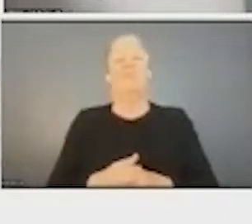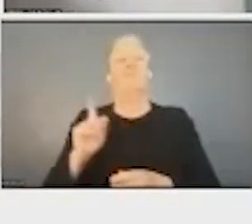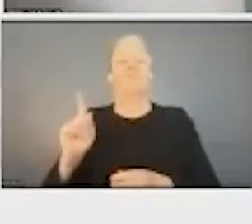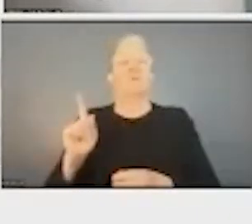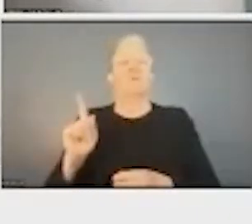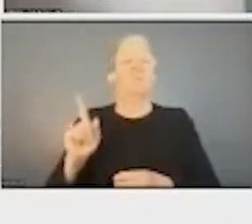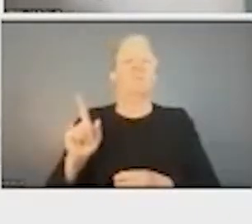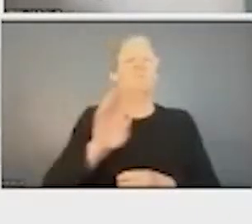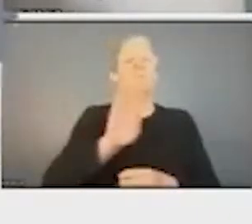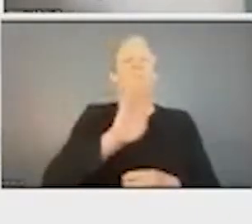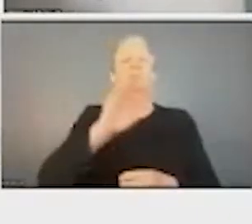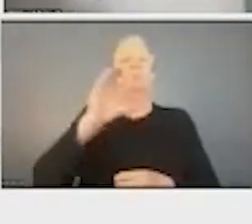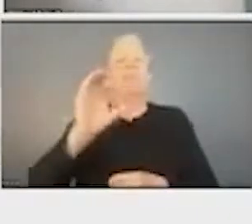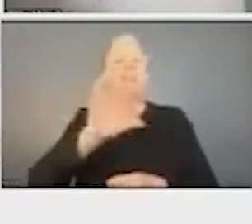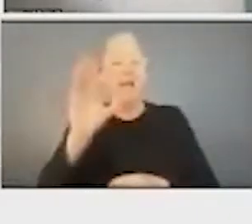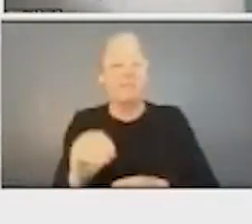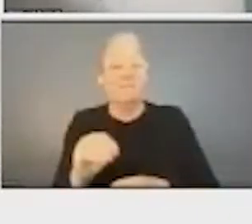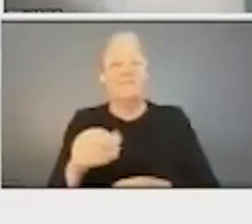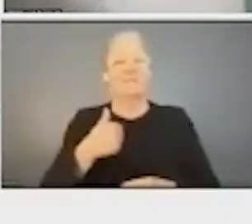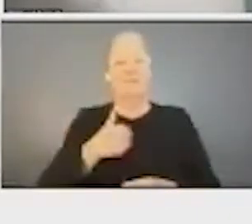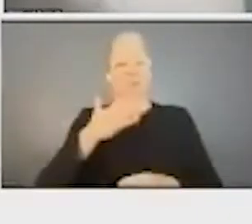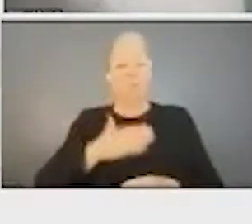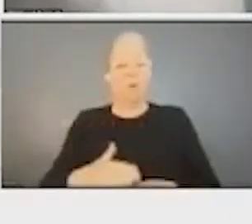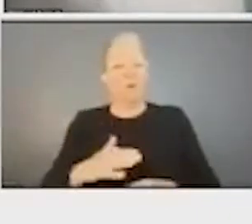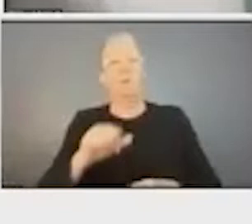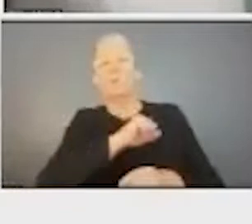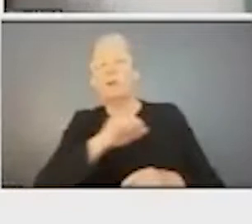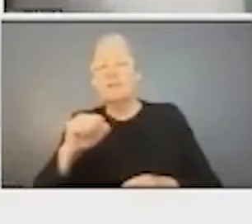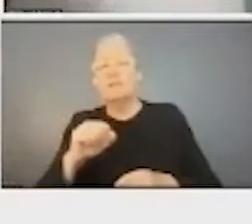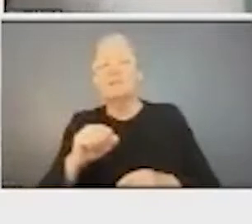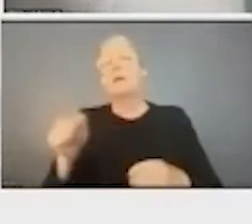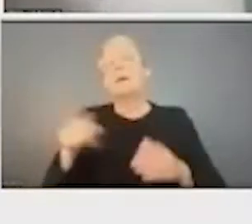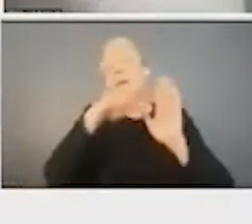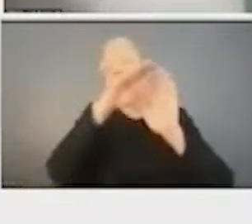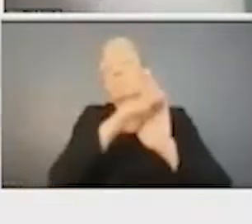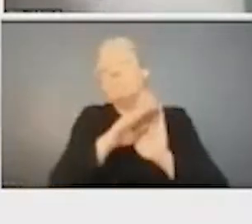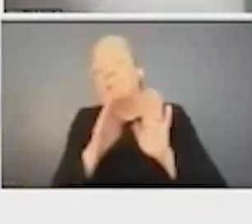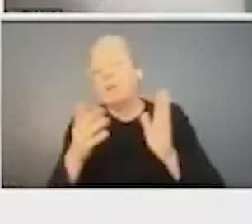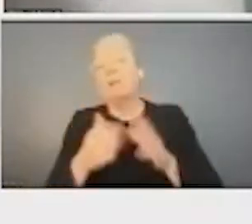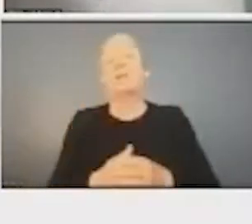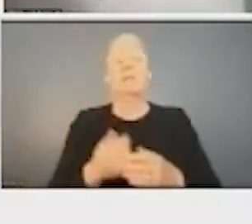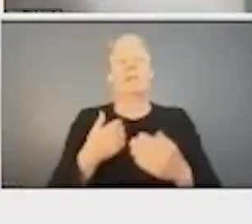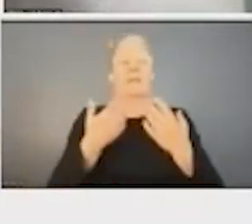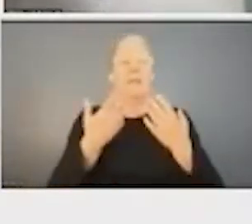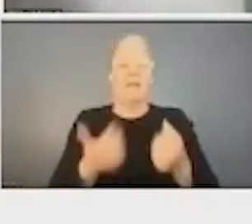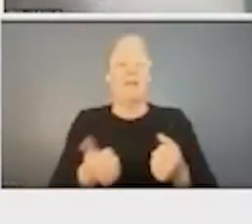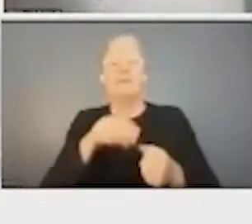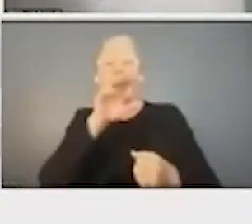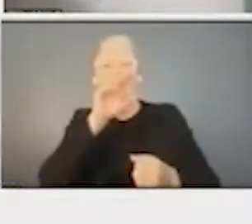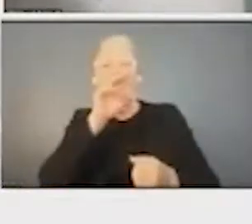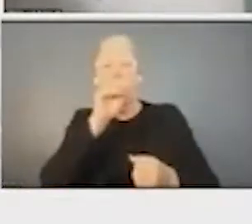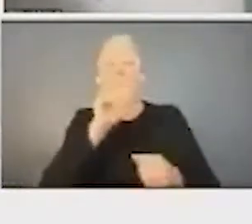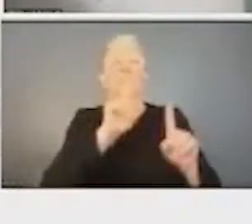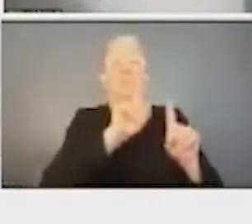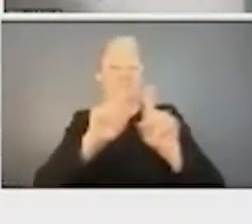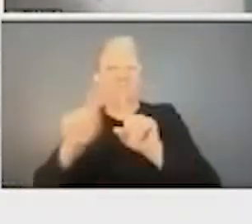Before we begin, I will run quickly through some logistics. We will have interpretation in the following language. لدينا